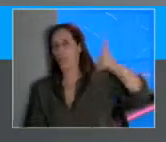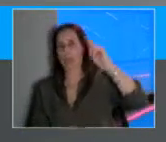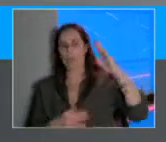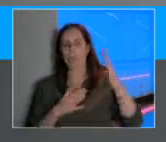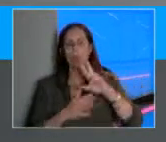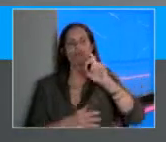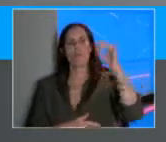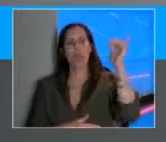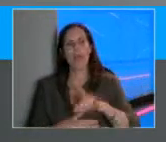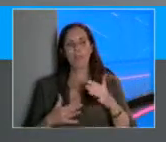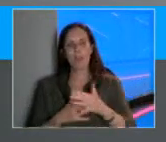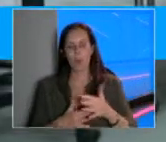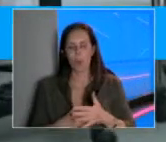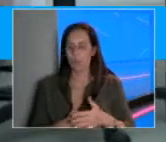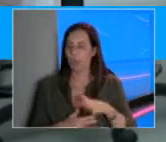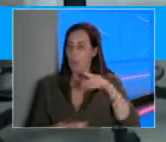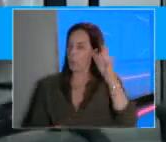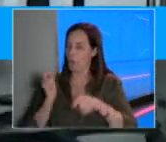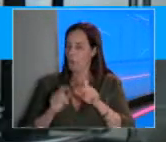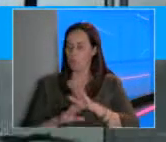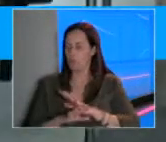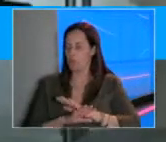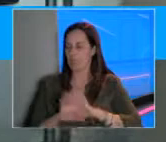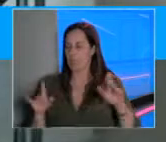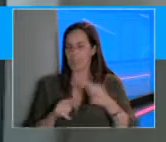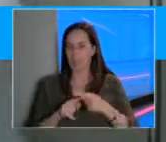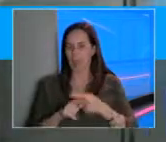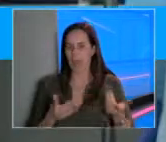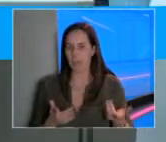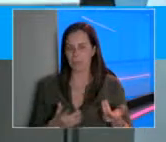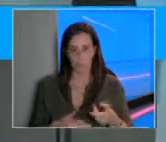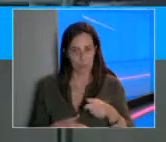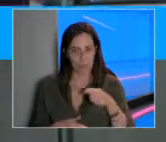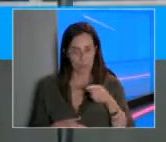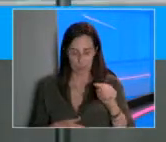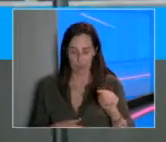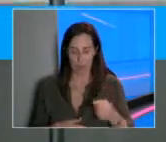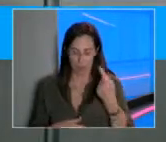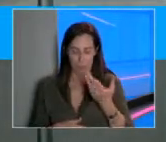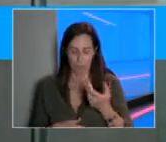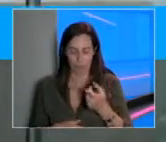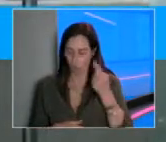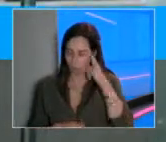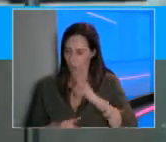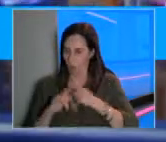הבדיקות ל-30 אלף בדיקות, גם לאנשים שהם מכונים אסימפטומטיים, זאת חרף עמדת